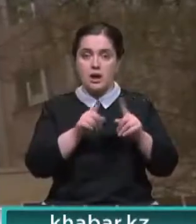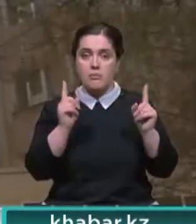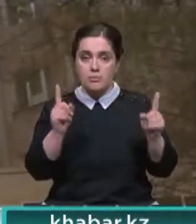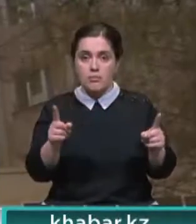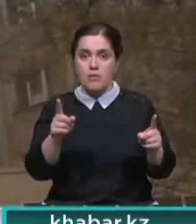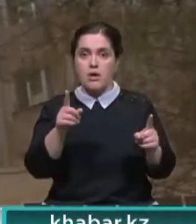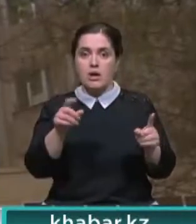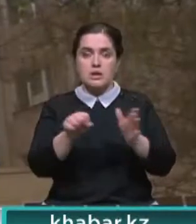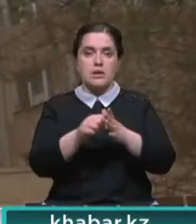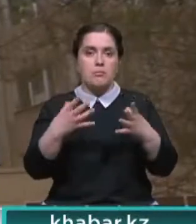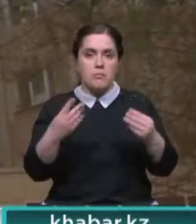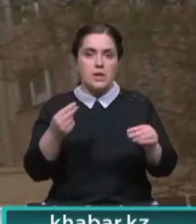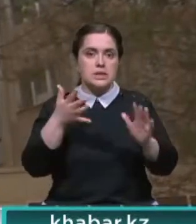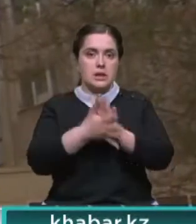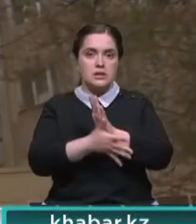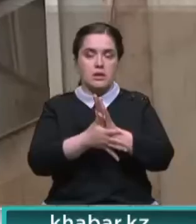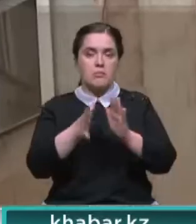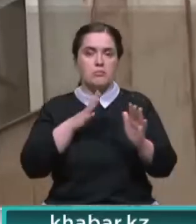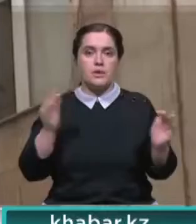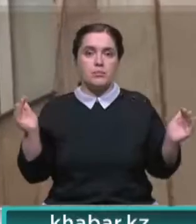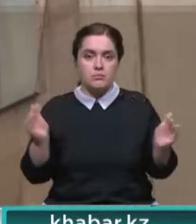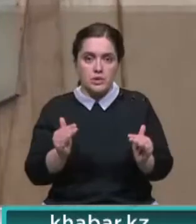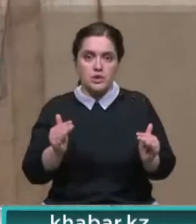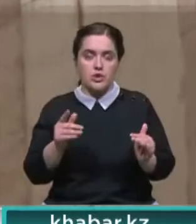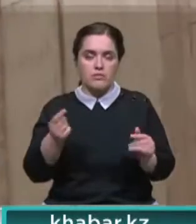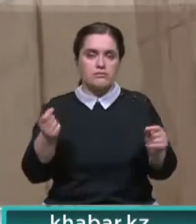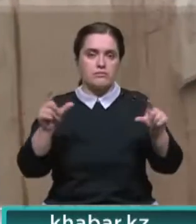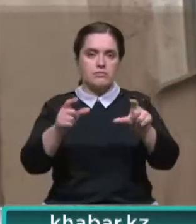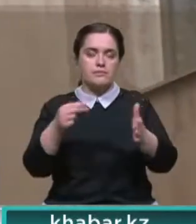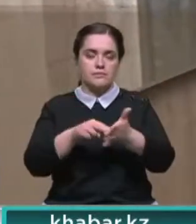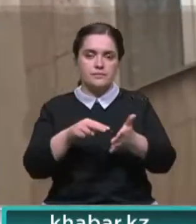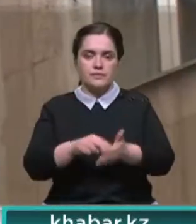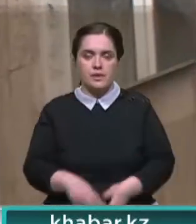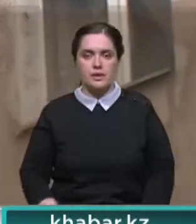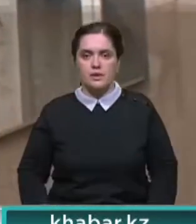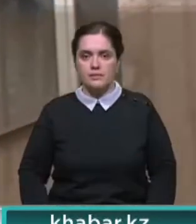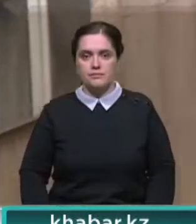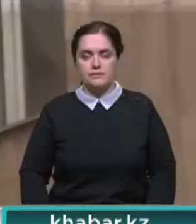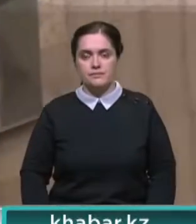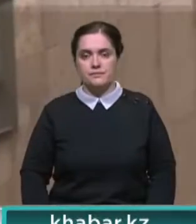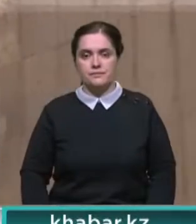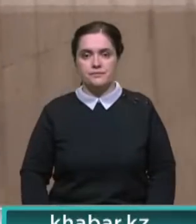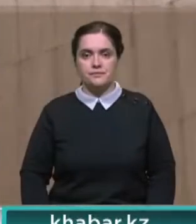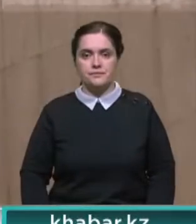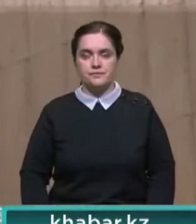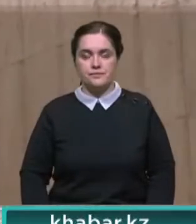период зима была мягкая, и затрат тепловых сетей было меньше, чем начислено по тарифам.